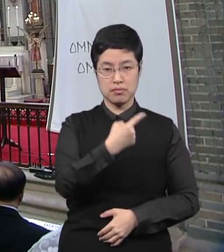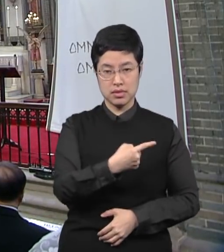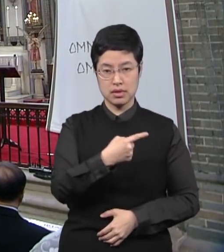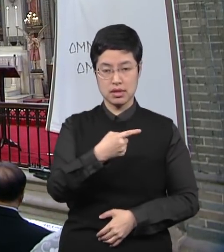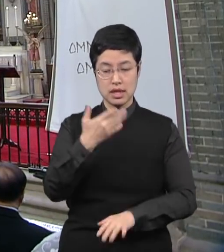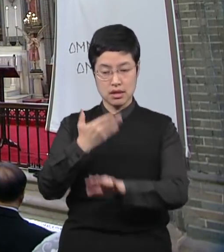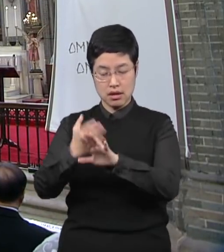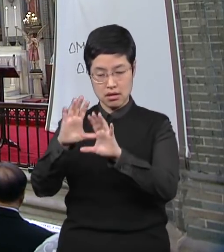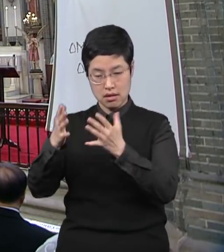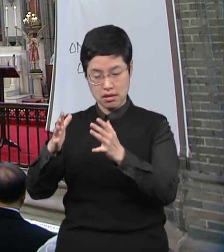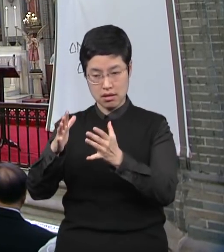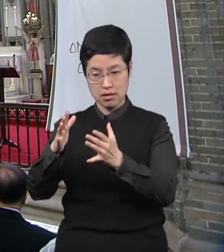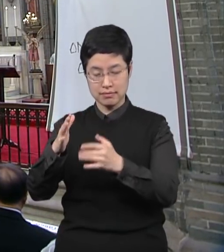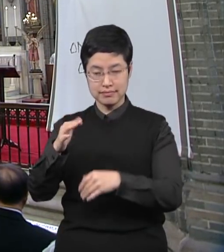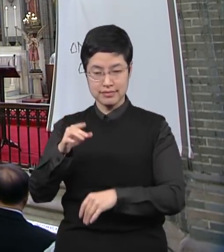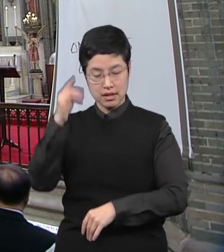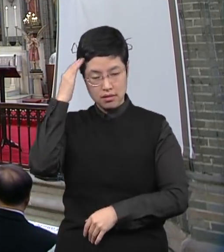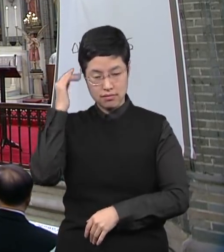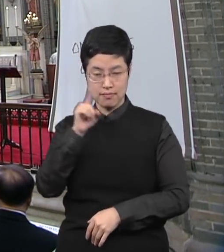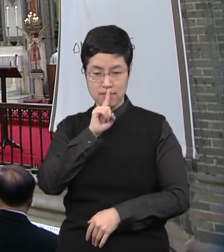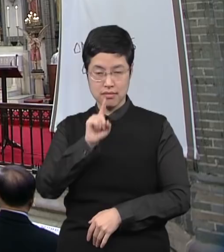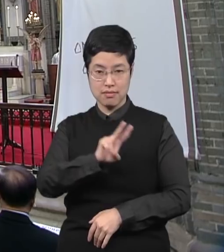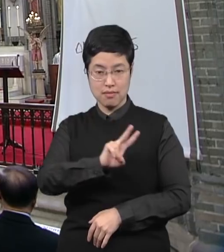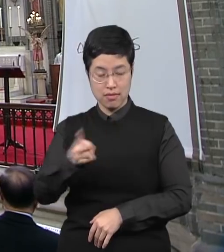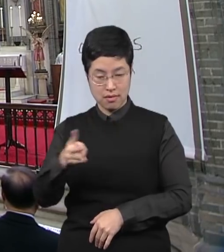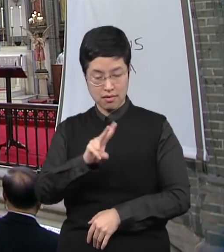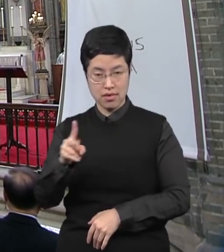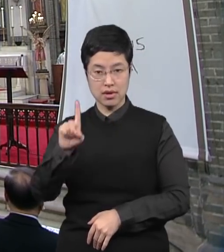번역서 14권, 전집 등